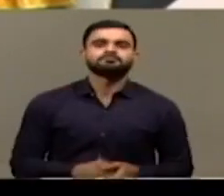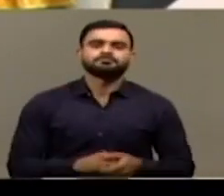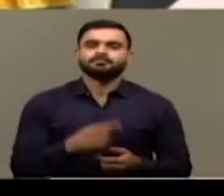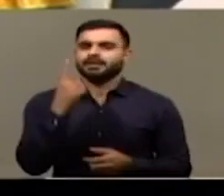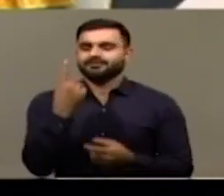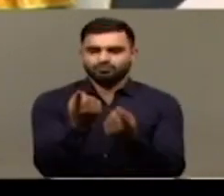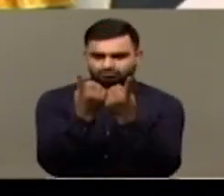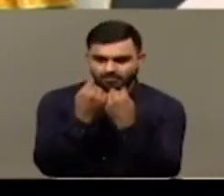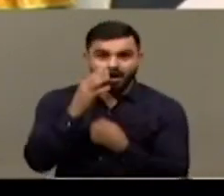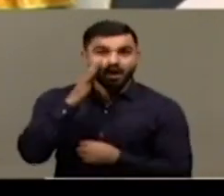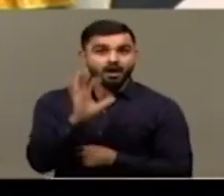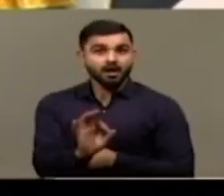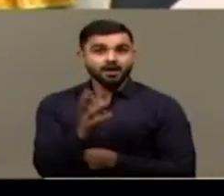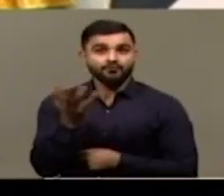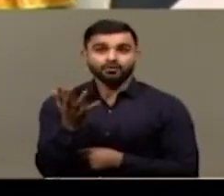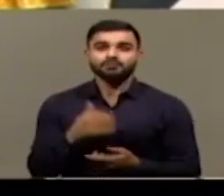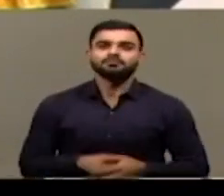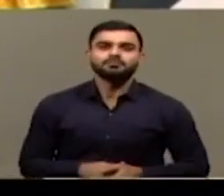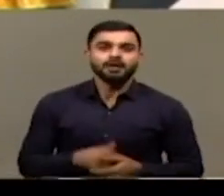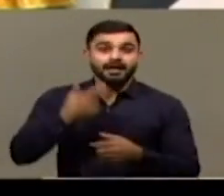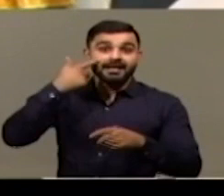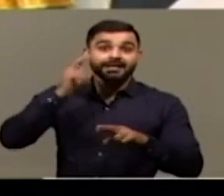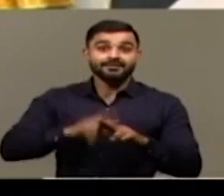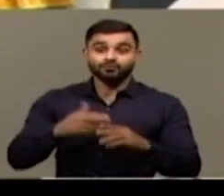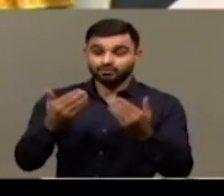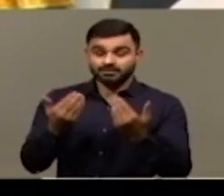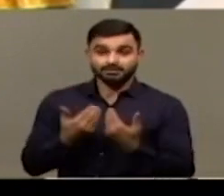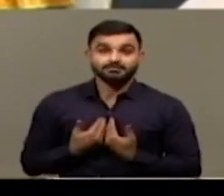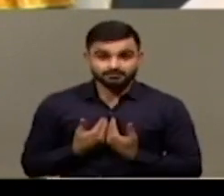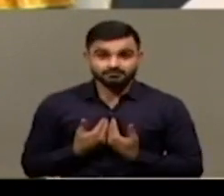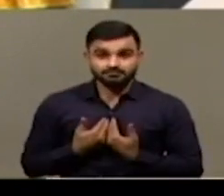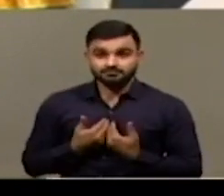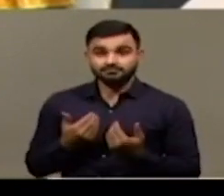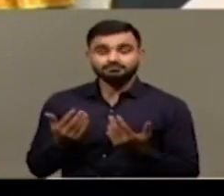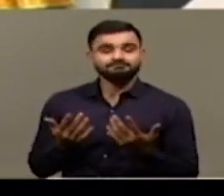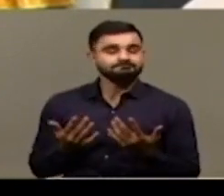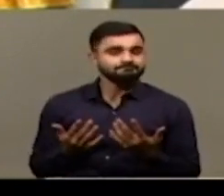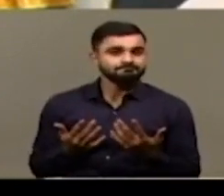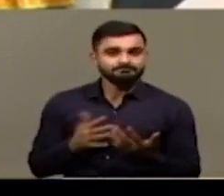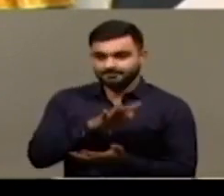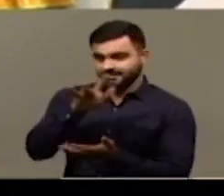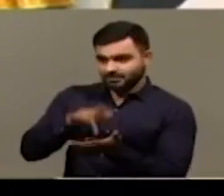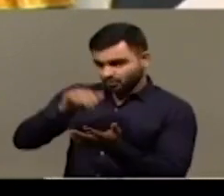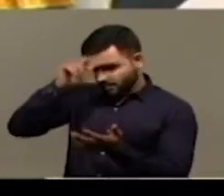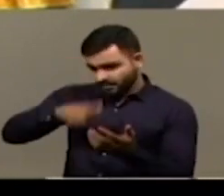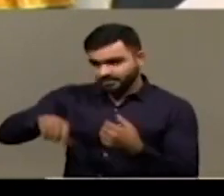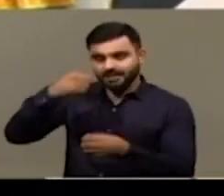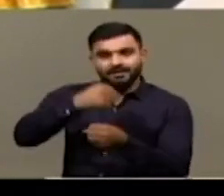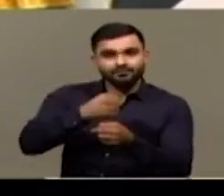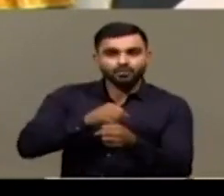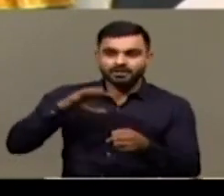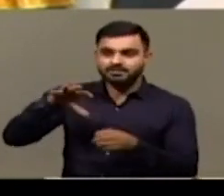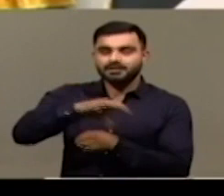hum unke paas central government ya state governments ki schemes pahunchana chahte hai, agar labharti ki